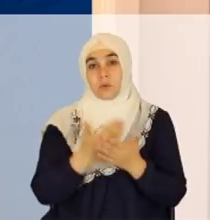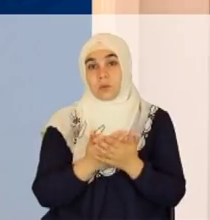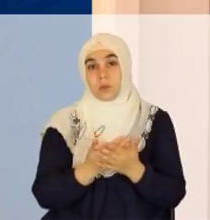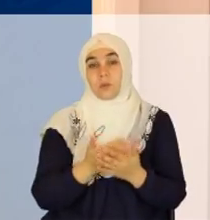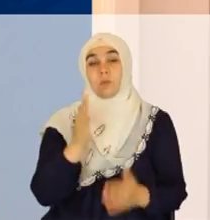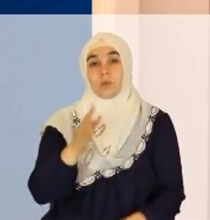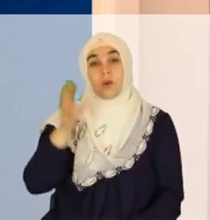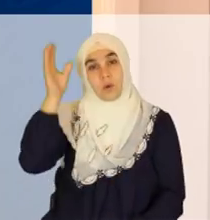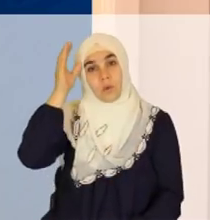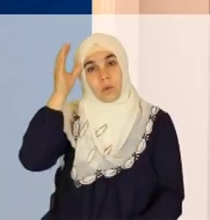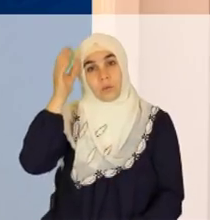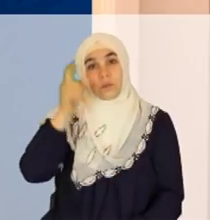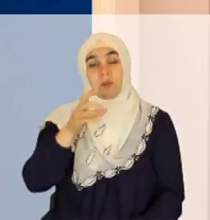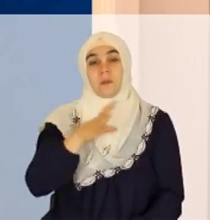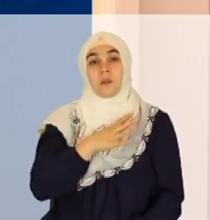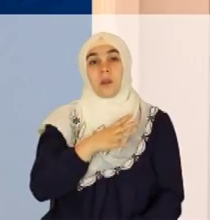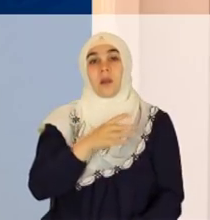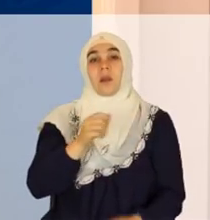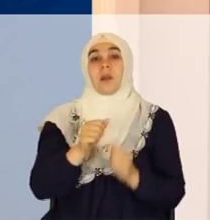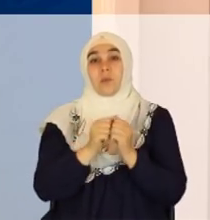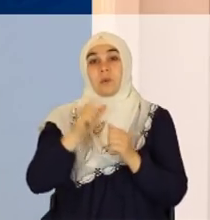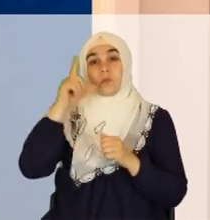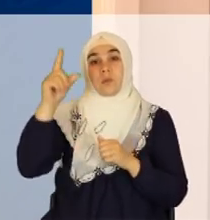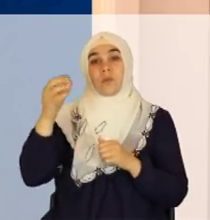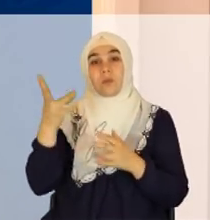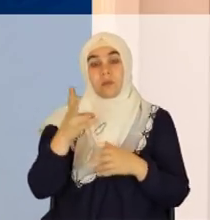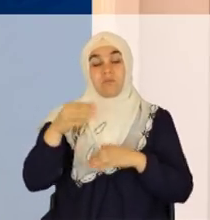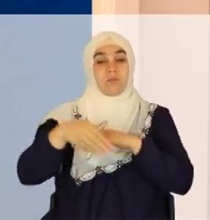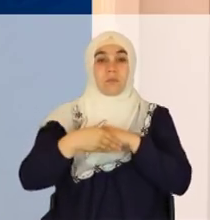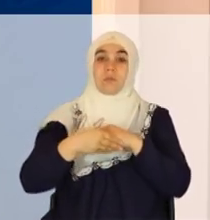bo'lsa, ulamolarning fatvosi ibodatga pora berib qilinmaydi.